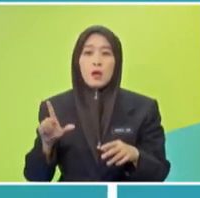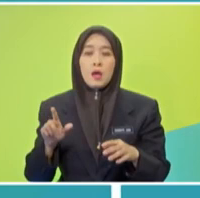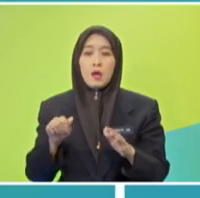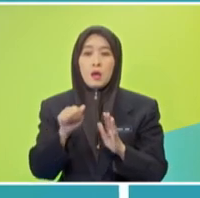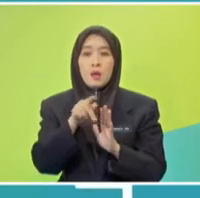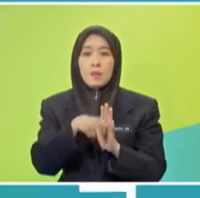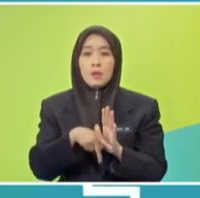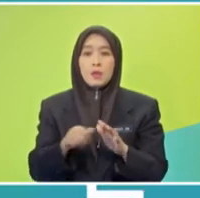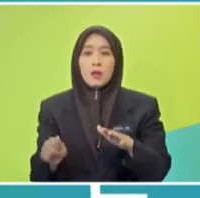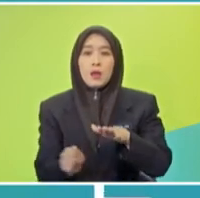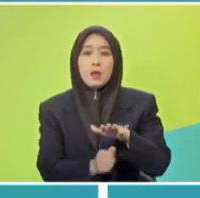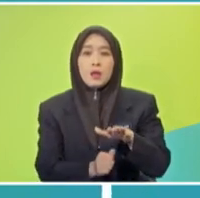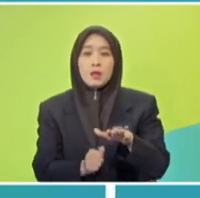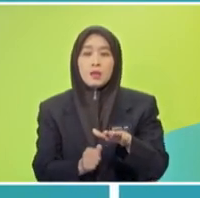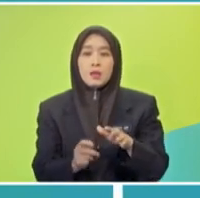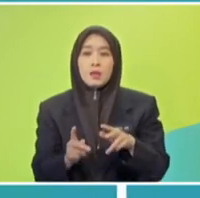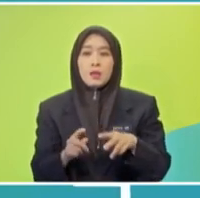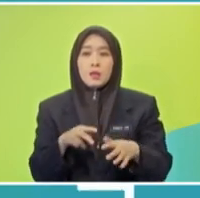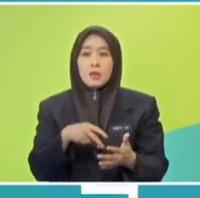oleh masyarakat